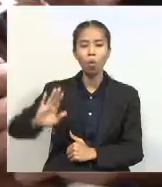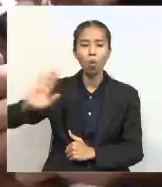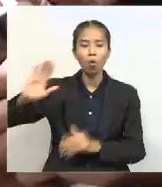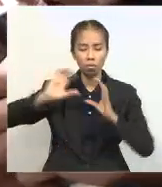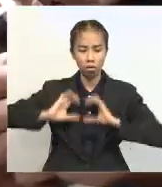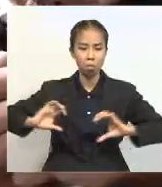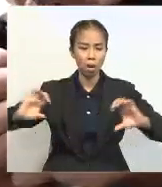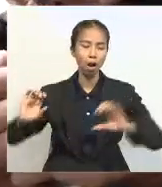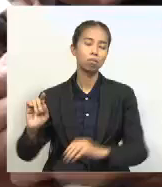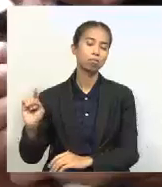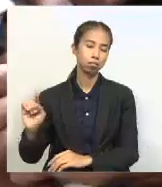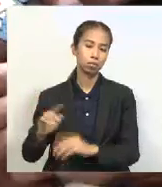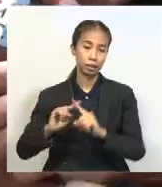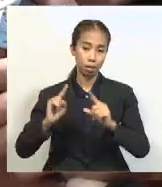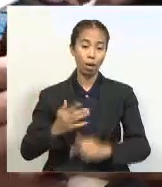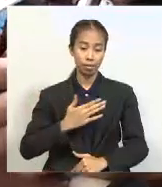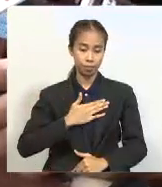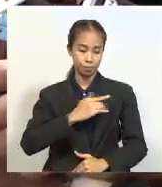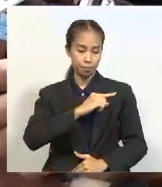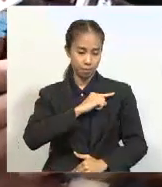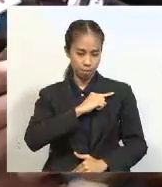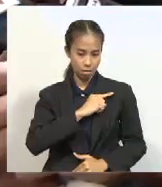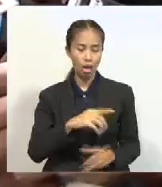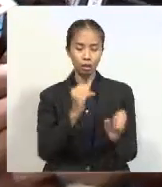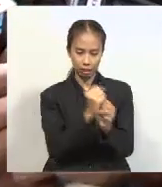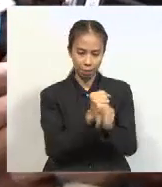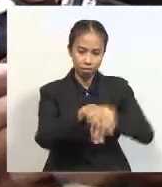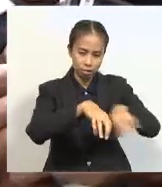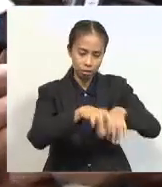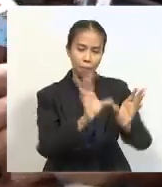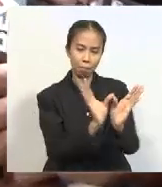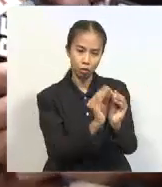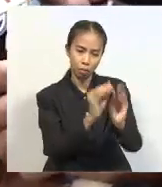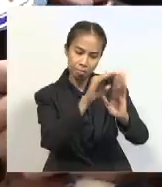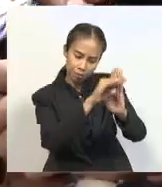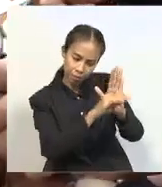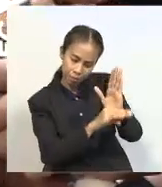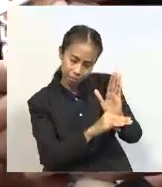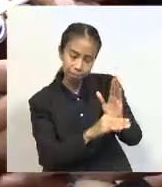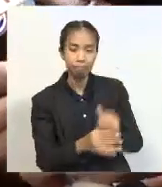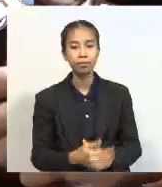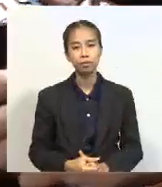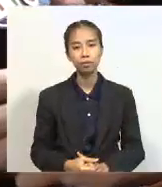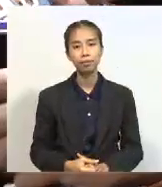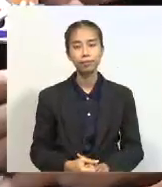บาลแต่ว่าสภาเขามีหน้าที่บรรจุระเบียบวาระนะครับให้เป็นไปตามระเบียบวาระครับ